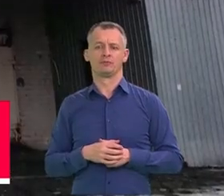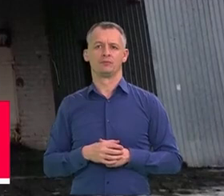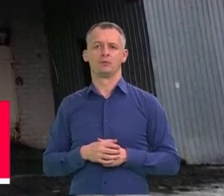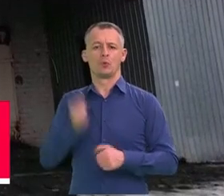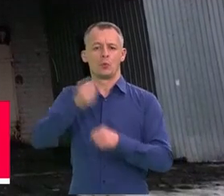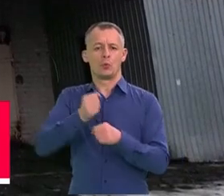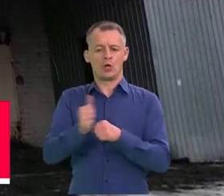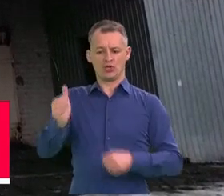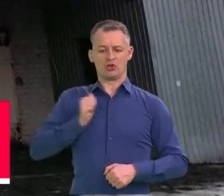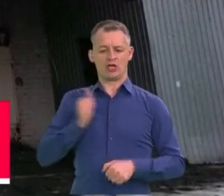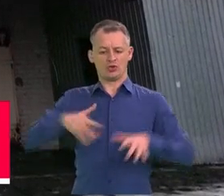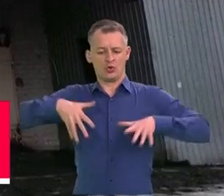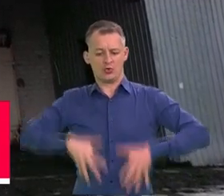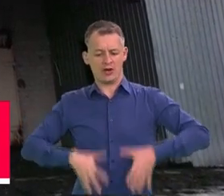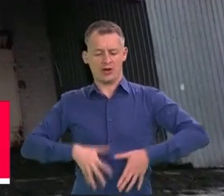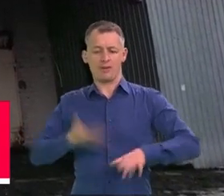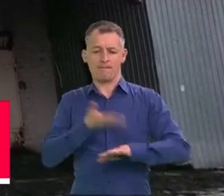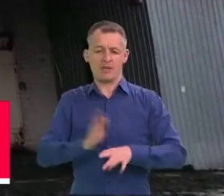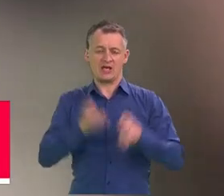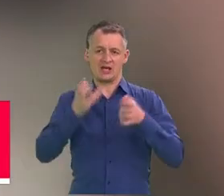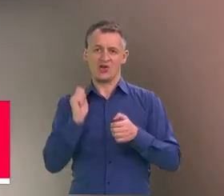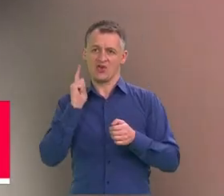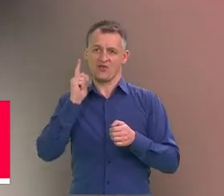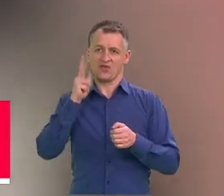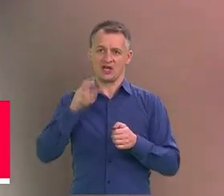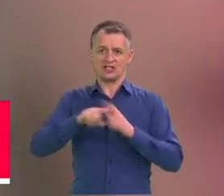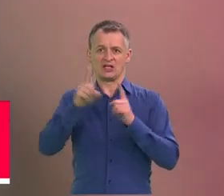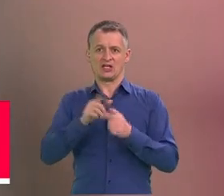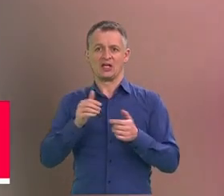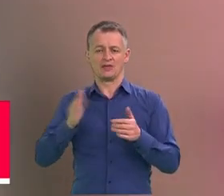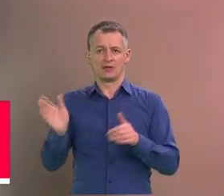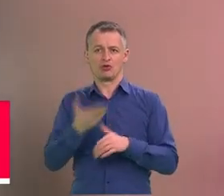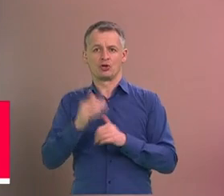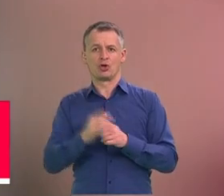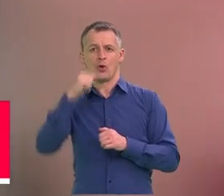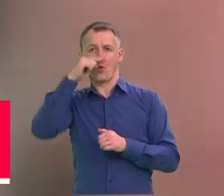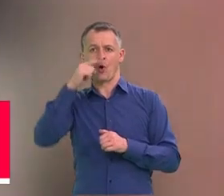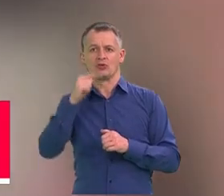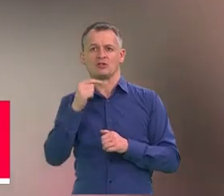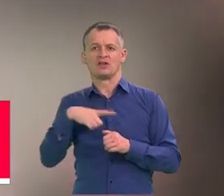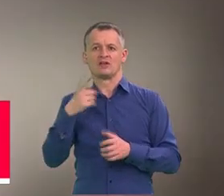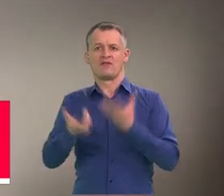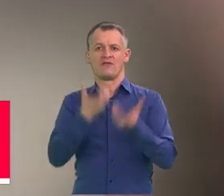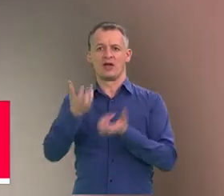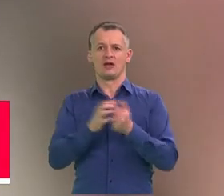Misiunea soldaților ucraineni e însă mai dificilă pe zi ce trece. Bahmut, misto gărit.